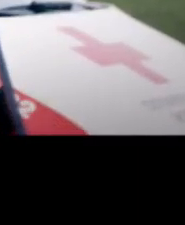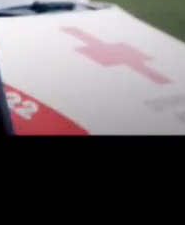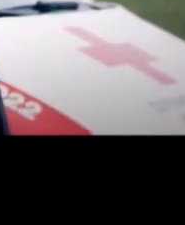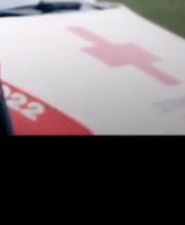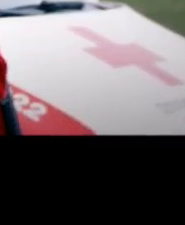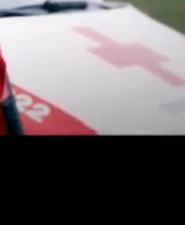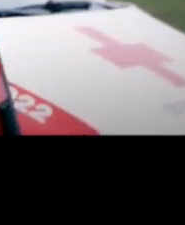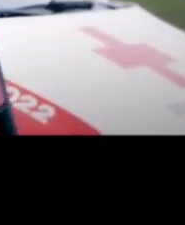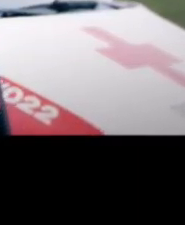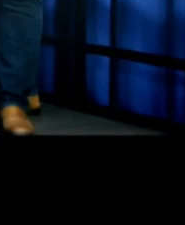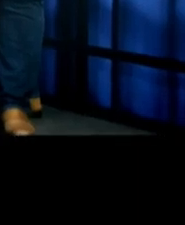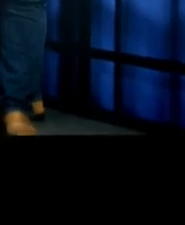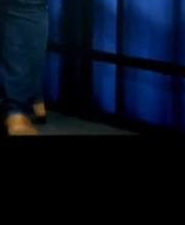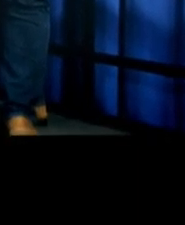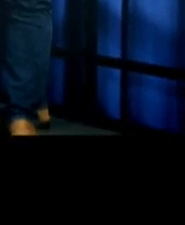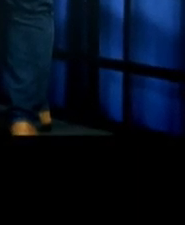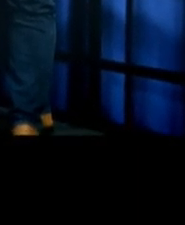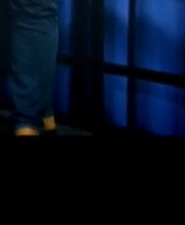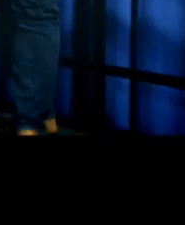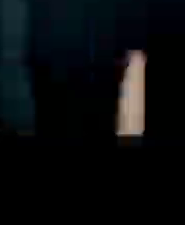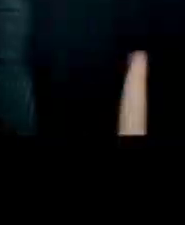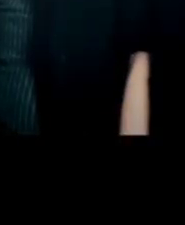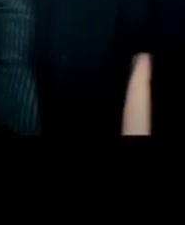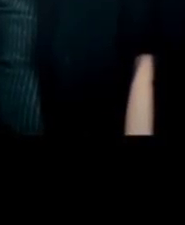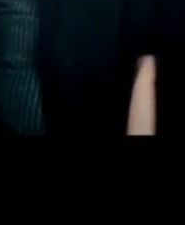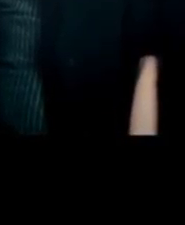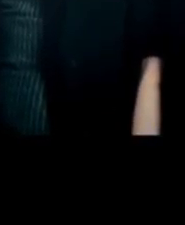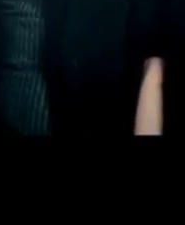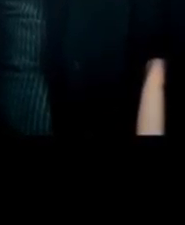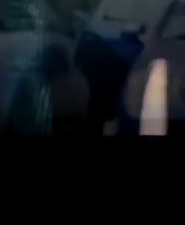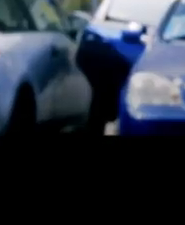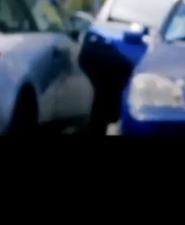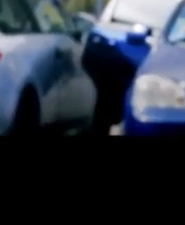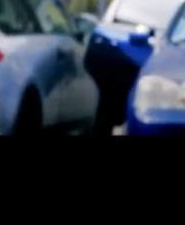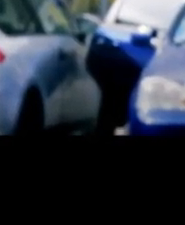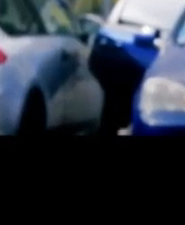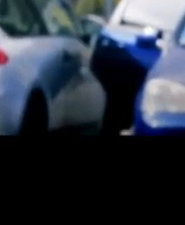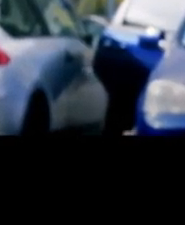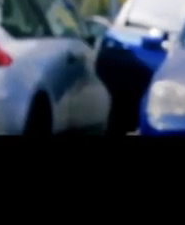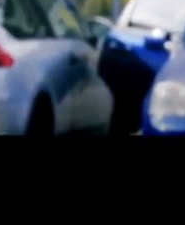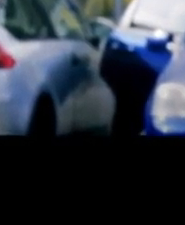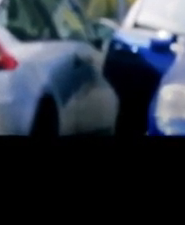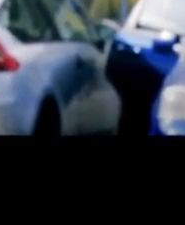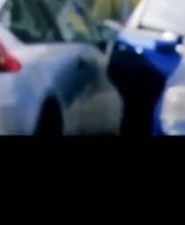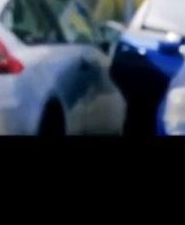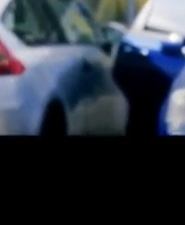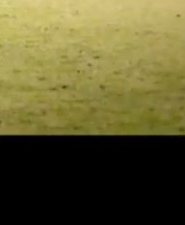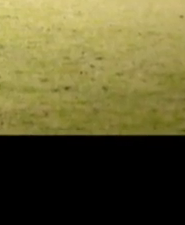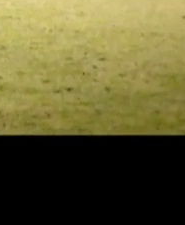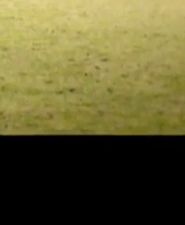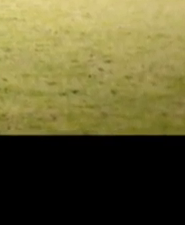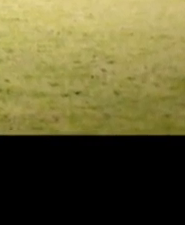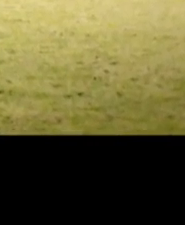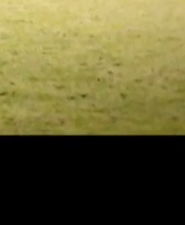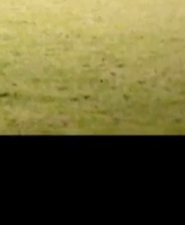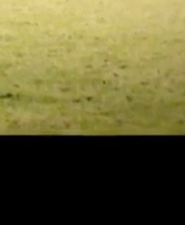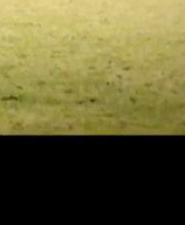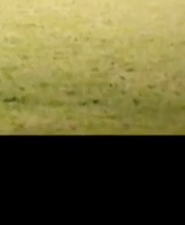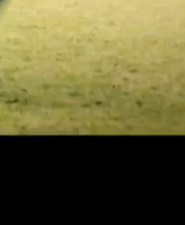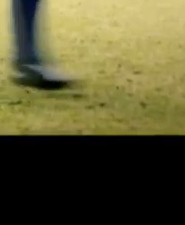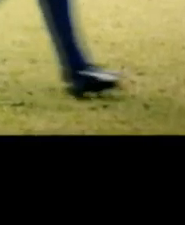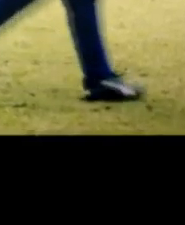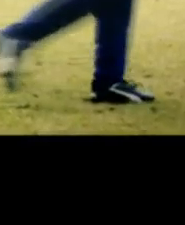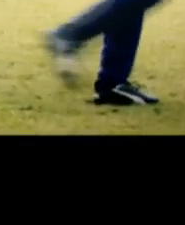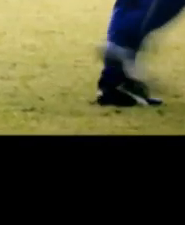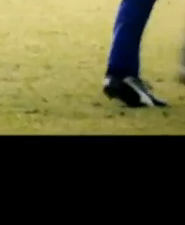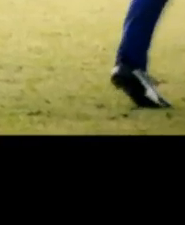helfende Hand. Wir setzen uns ein. Wir sind die persönliche Begegnung. Wir sind die